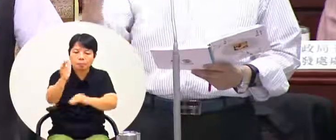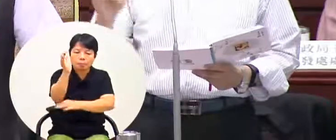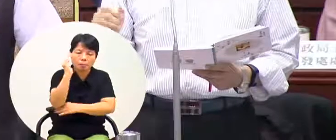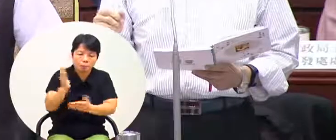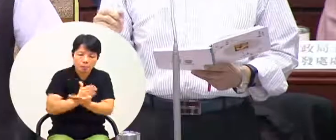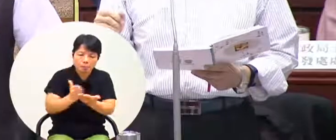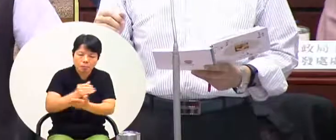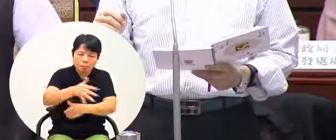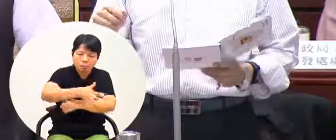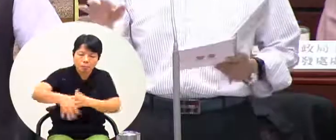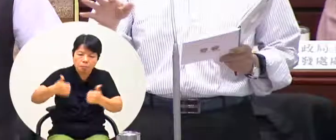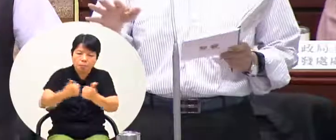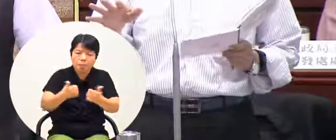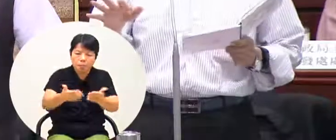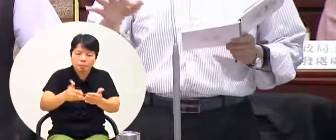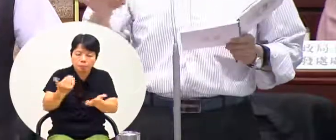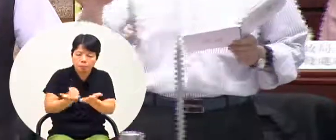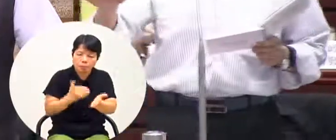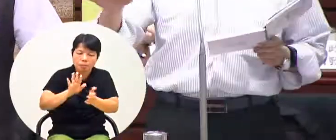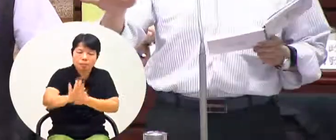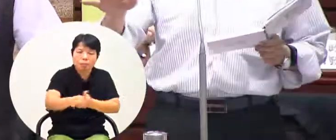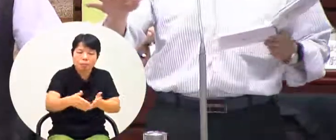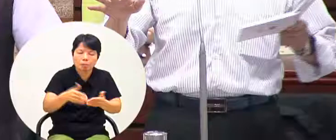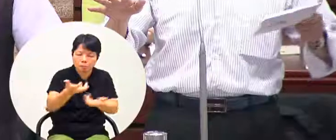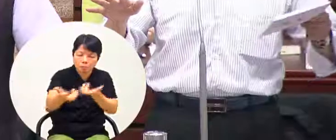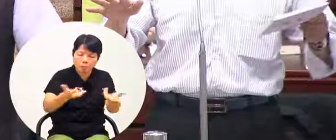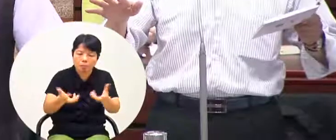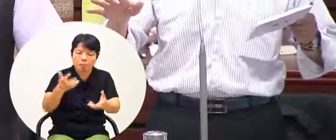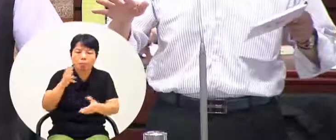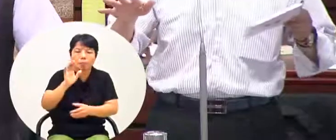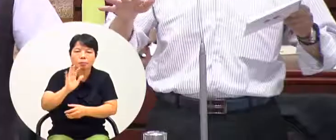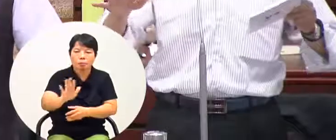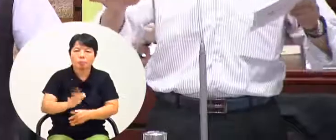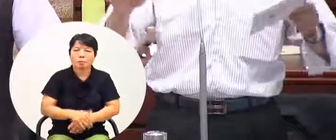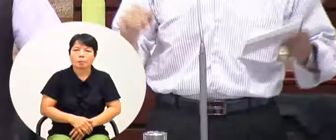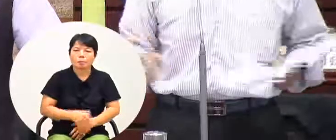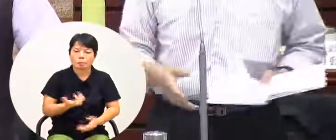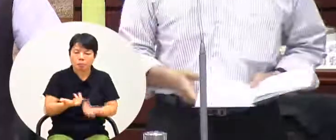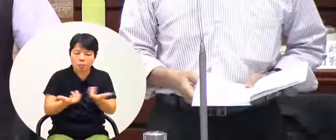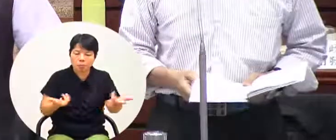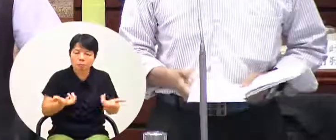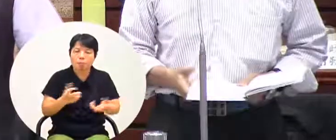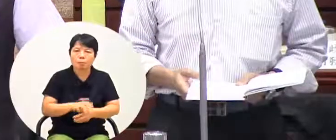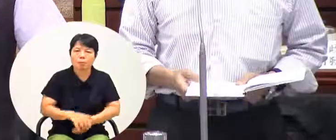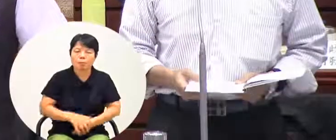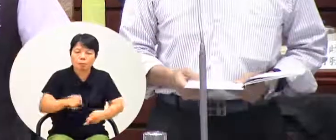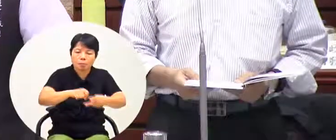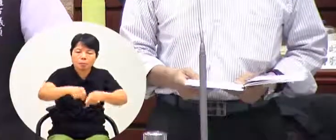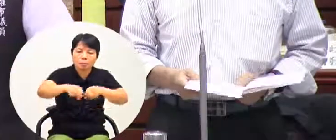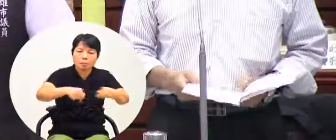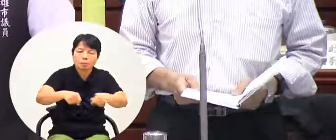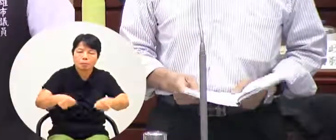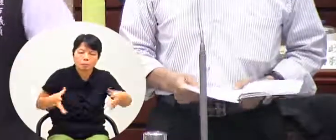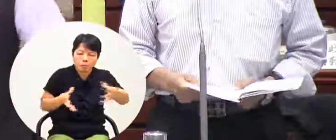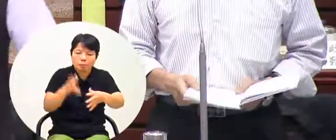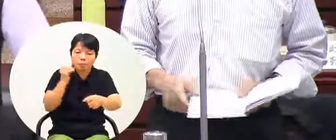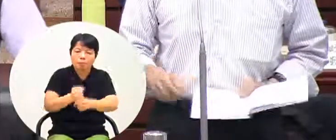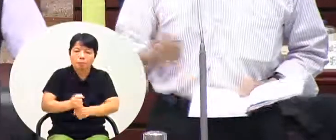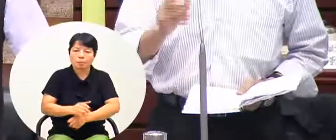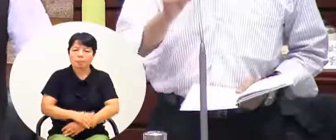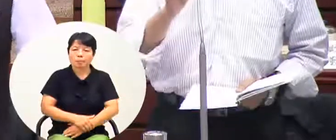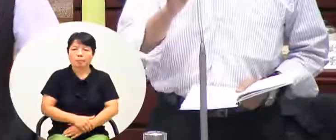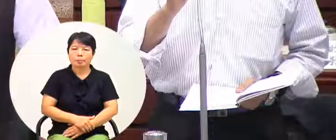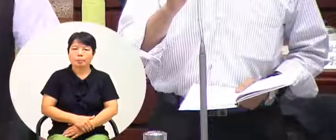准备做这个分配的作业，所以我们是分配跟工程的部分都同时在进行。这个部分还是要在进度上面还是